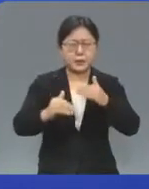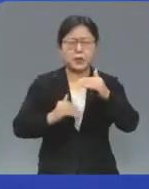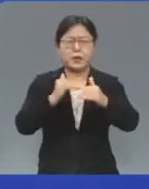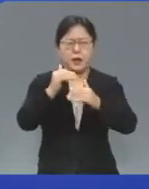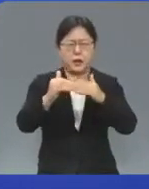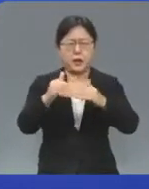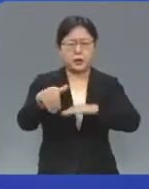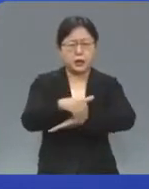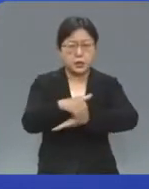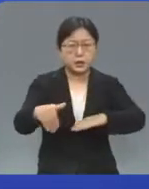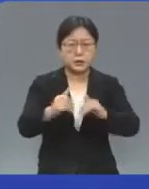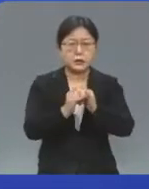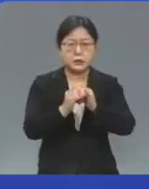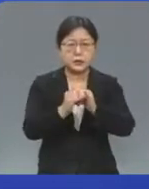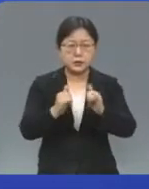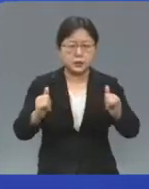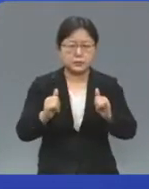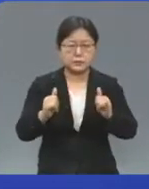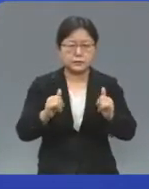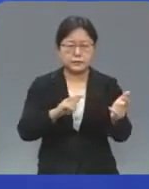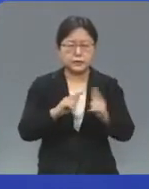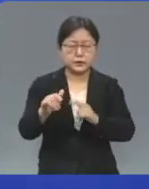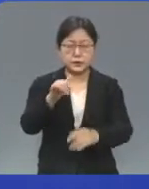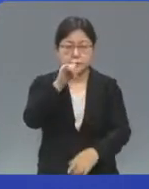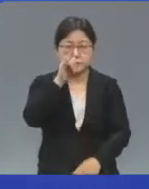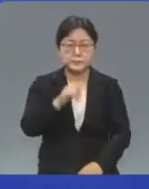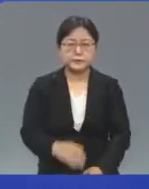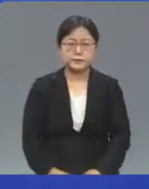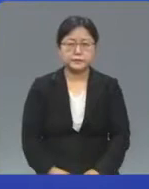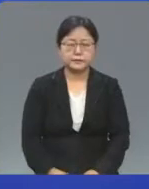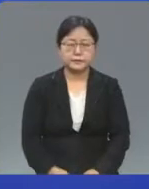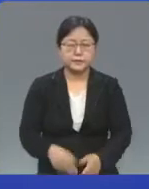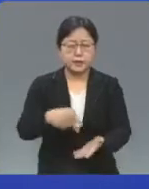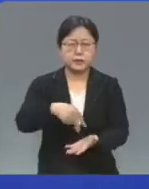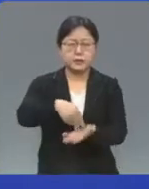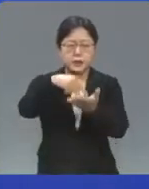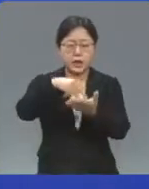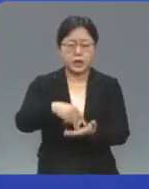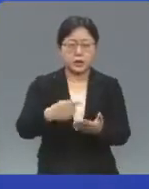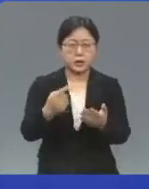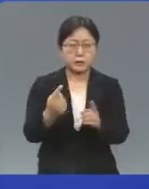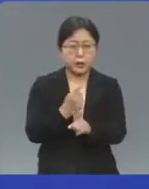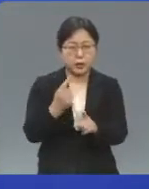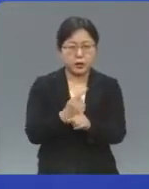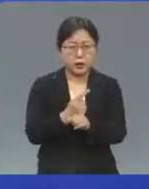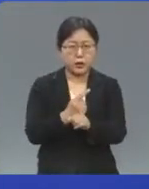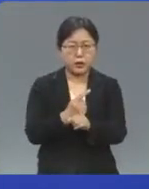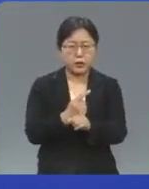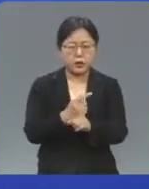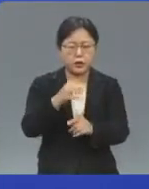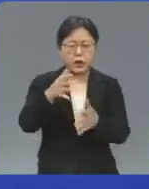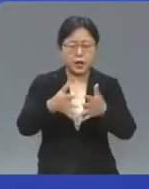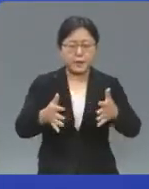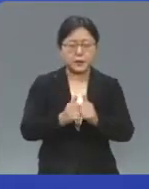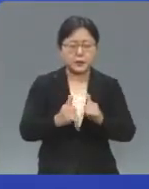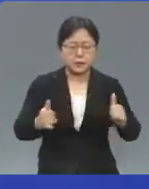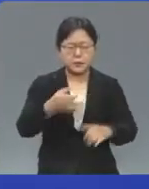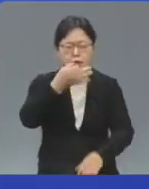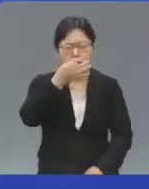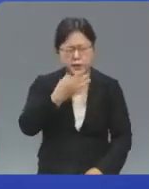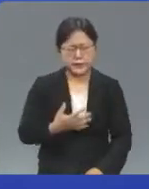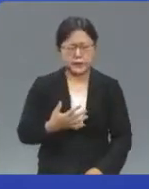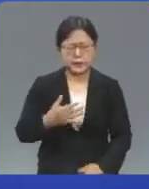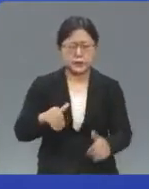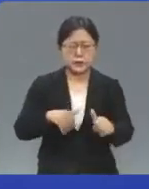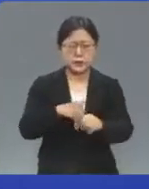그것도 걸어서 오르내려야 한다면 어떨까요 승강기 교체 공사가 진행 중인 광주의 한 아파트 주민들의 힘겨운 여름나기